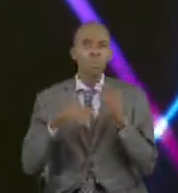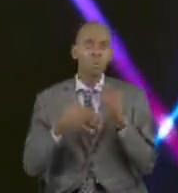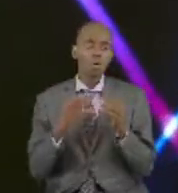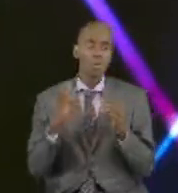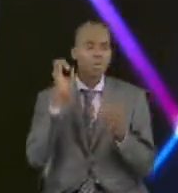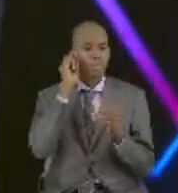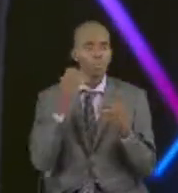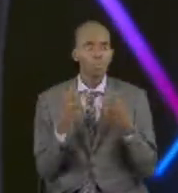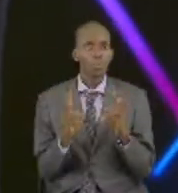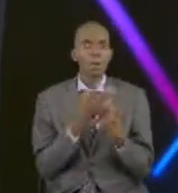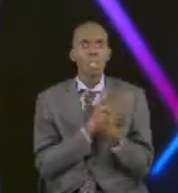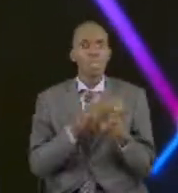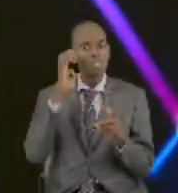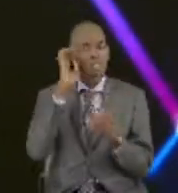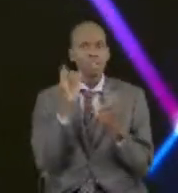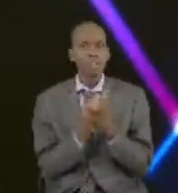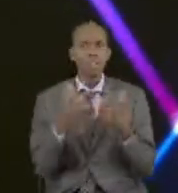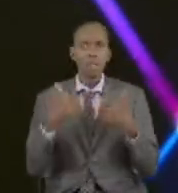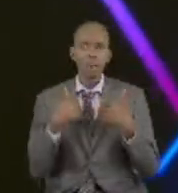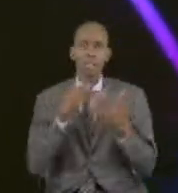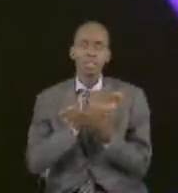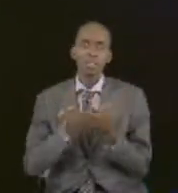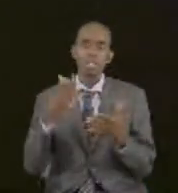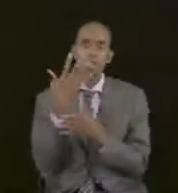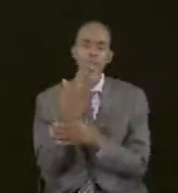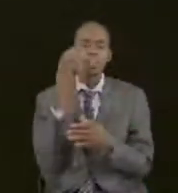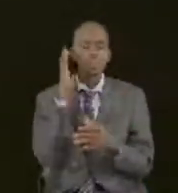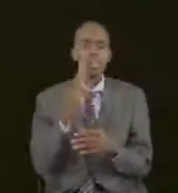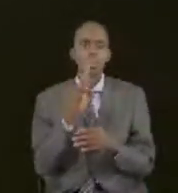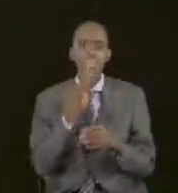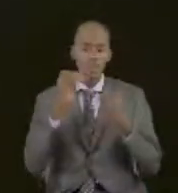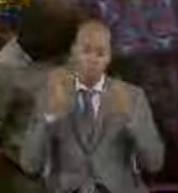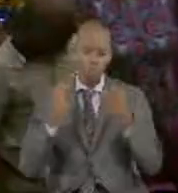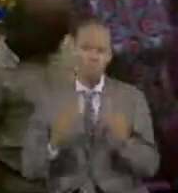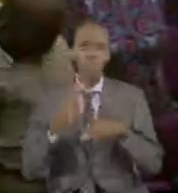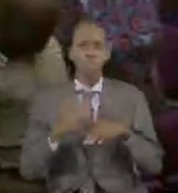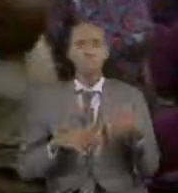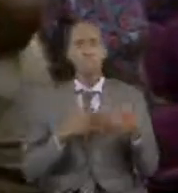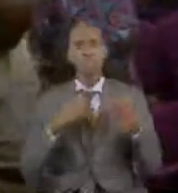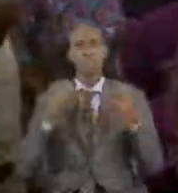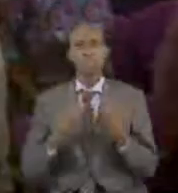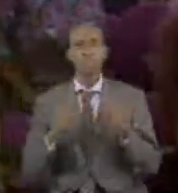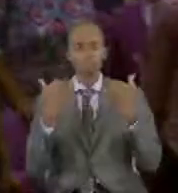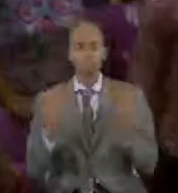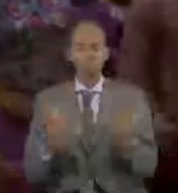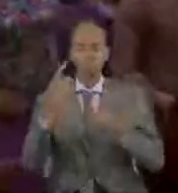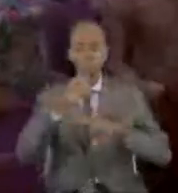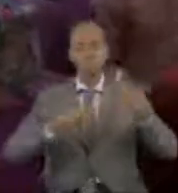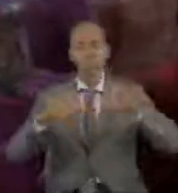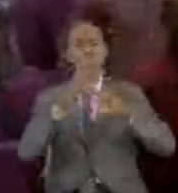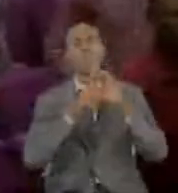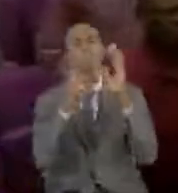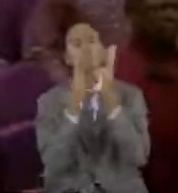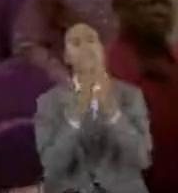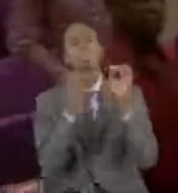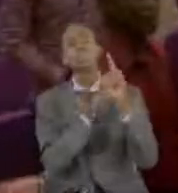le juste demeure ferme dans sa voie, celui qui a les mains pures se fortifie de plus en plus. Ouvre ta